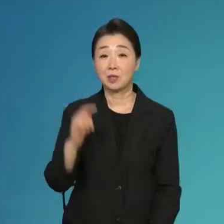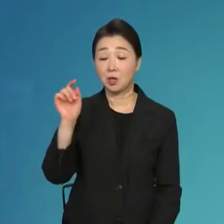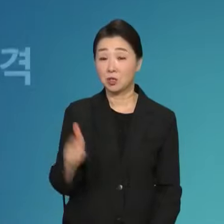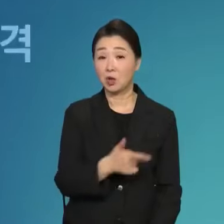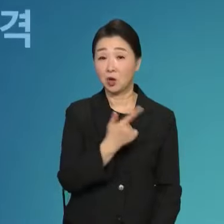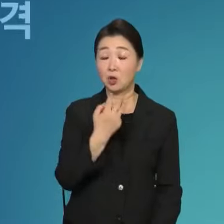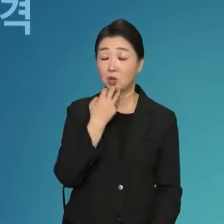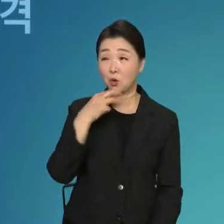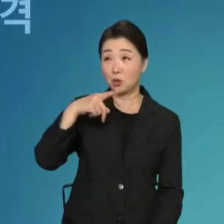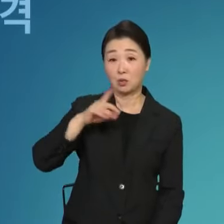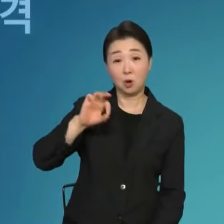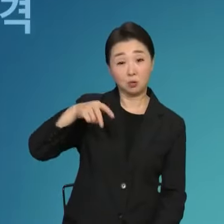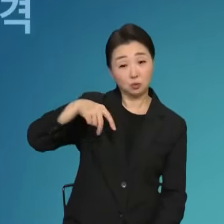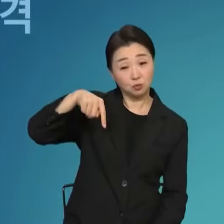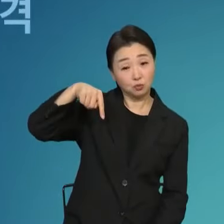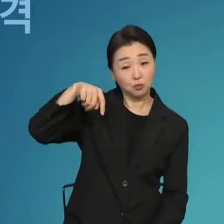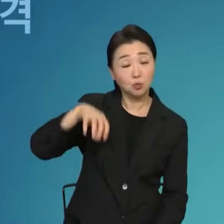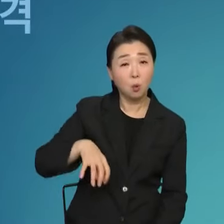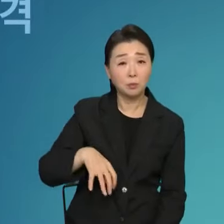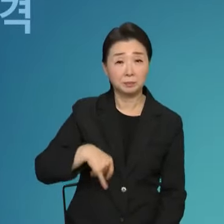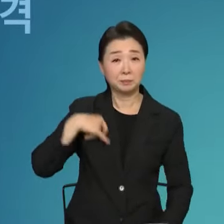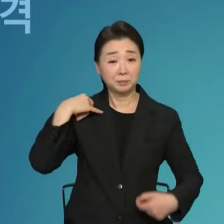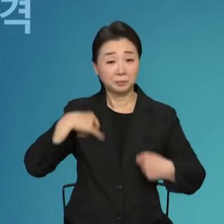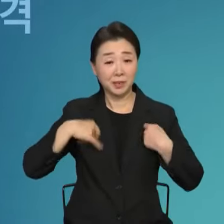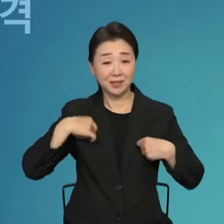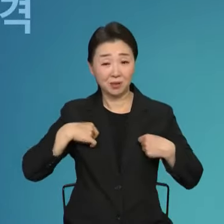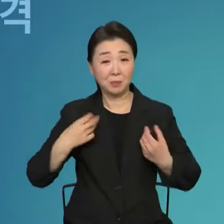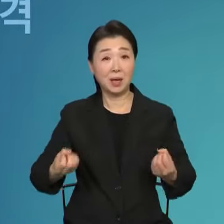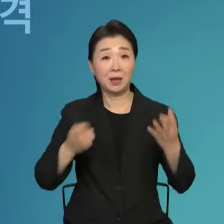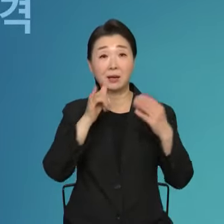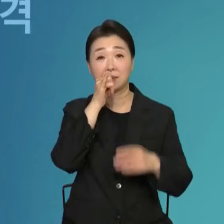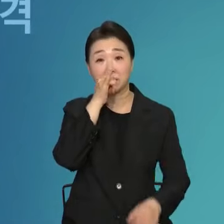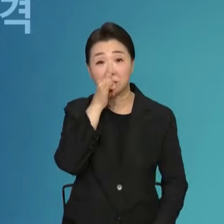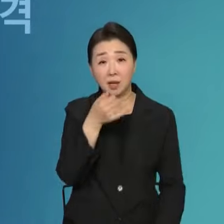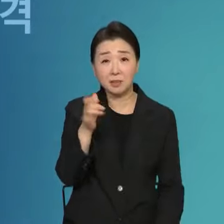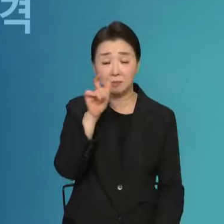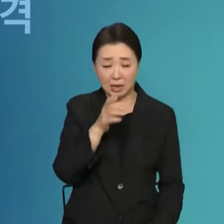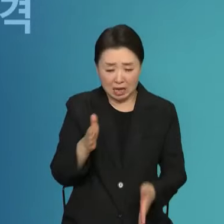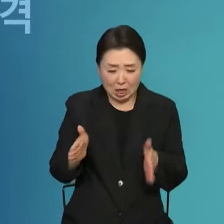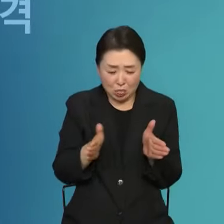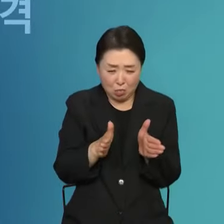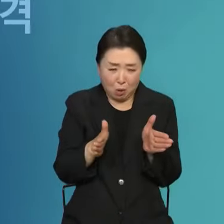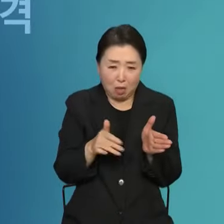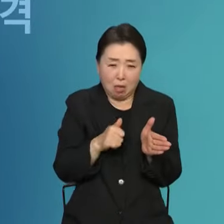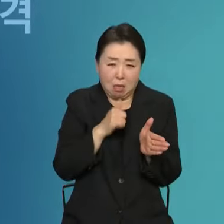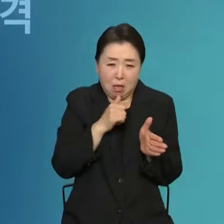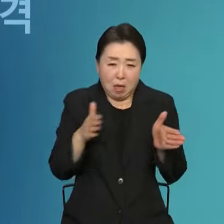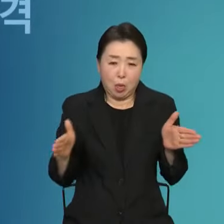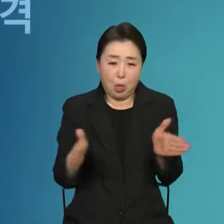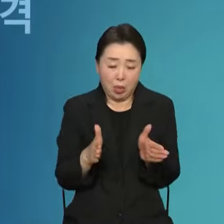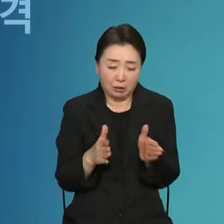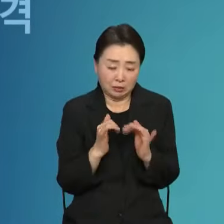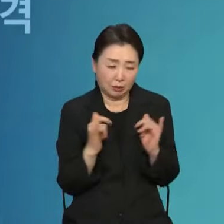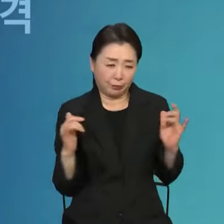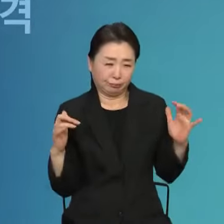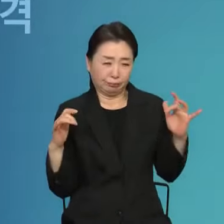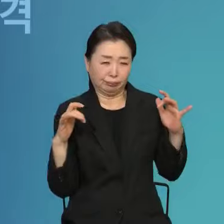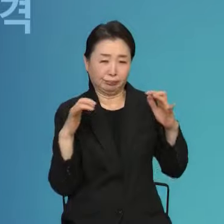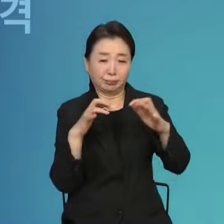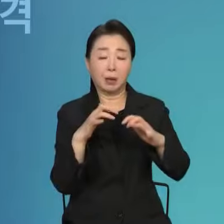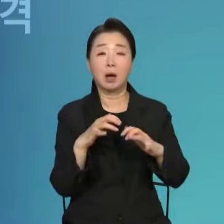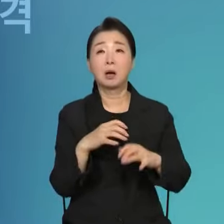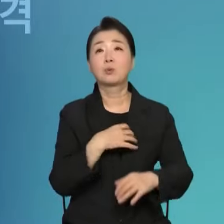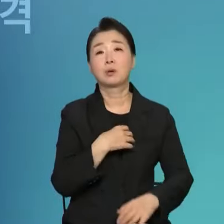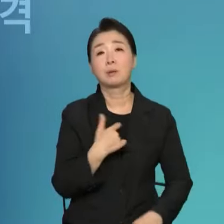어제 저녁 서울 성수동에서 한 패션 브랜드의 행사가 열렸습니다 그런데 좁은 도로에 너무 많은 사람이 모이면서 안전사고